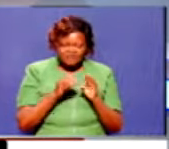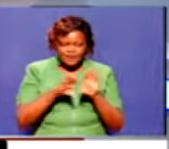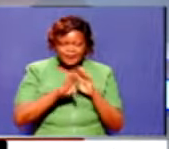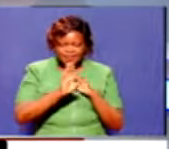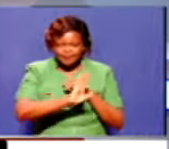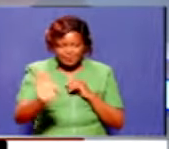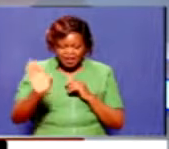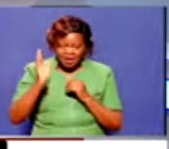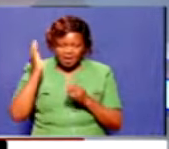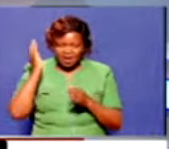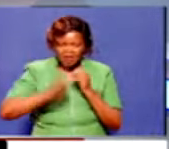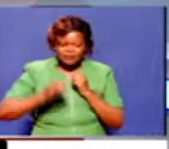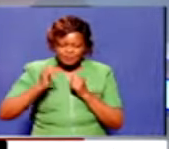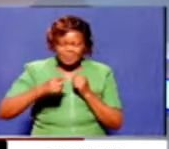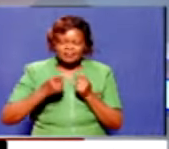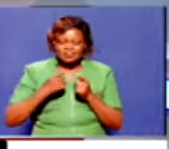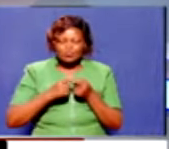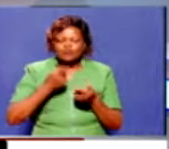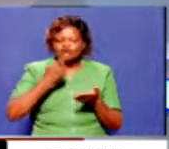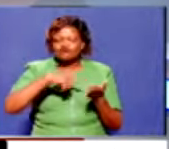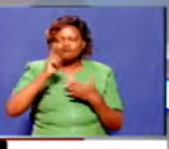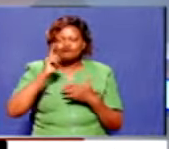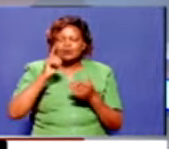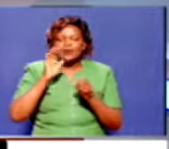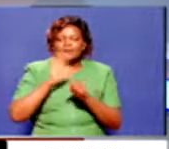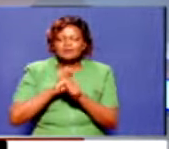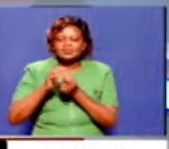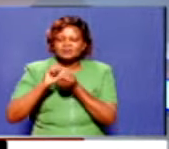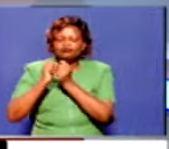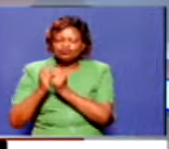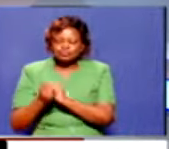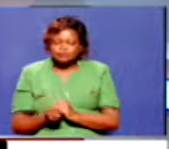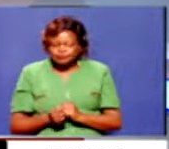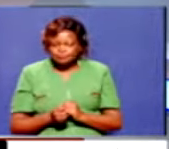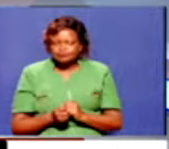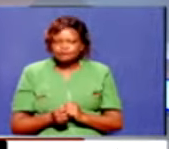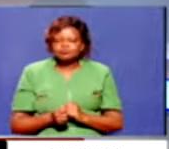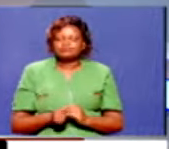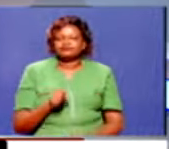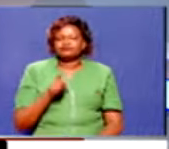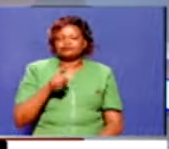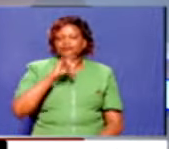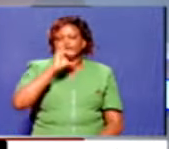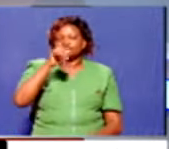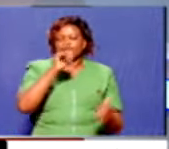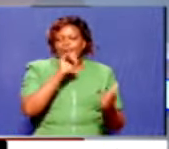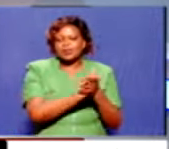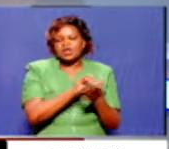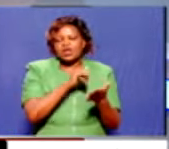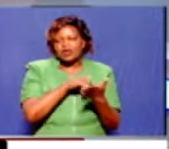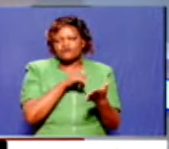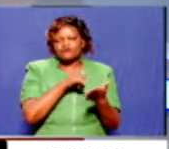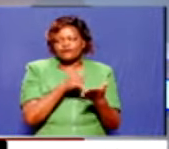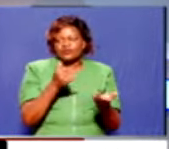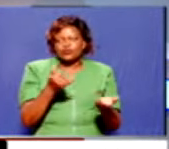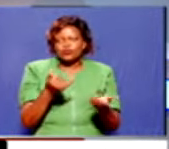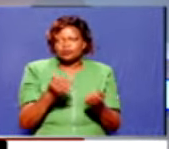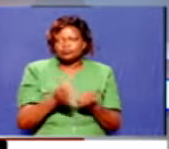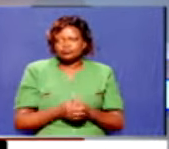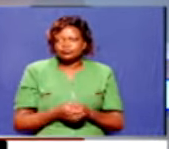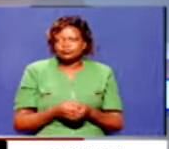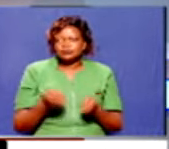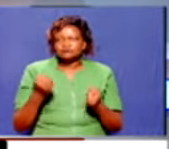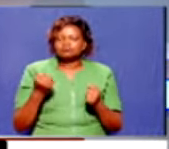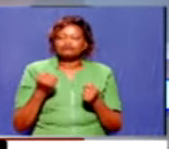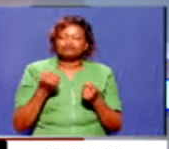wanatarajiwa kuidhinisha mabadiliko kadhaa. Kamati kuu ya kitaifa ya chama cha Jubilee ikishirikisha maafisa wa ofisi kuu na viongozi wa